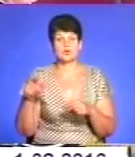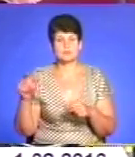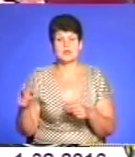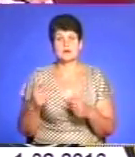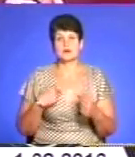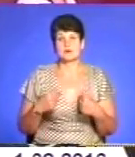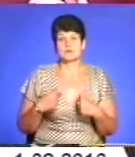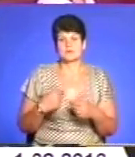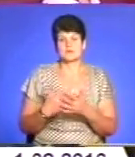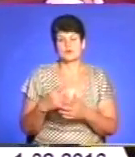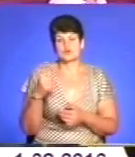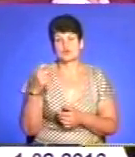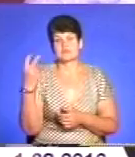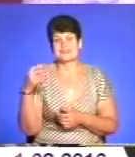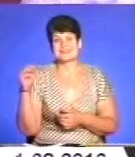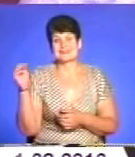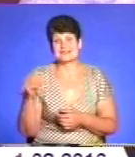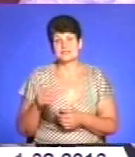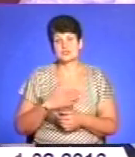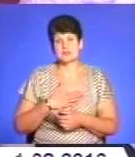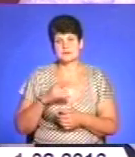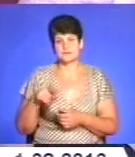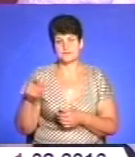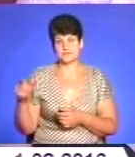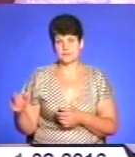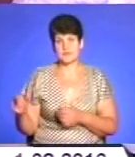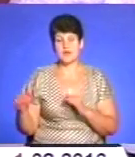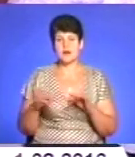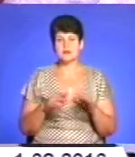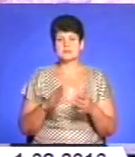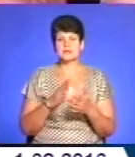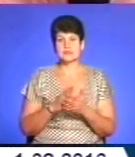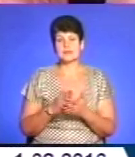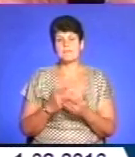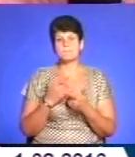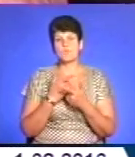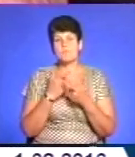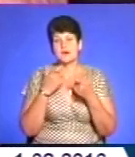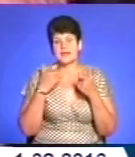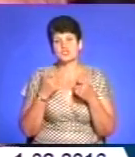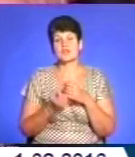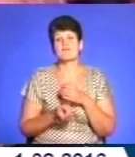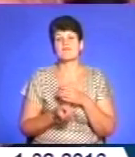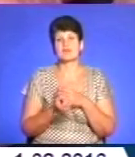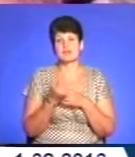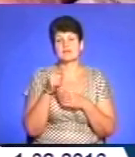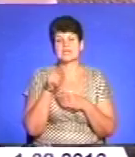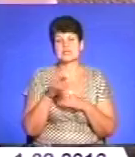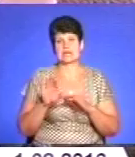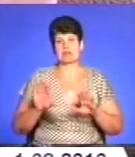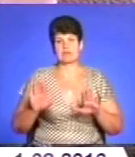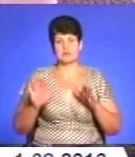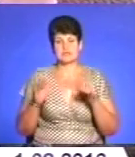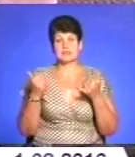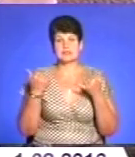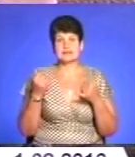понад 120 тисяч наших громадян. Акція спрямована як на попередження, так і виявлення таких випадків. Нині